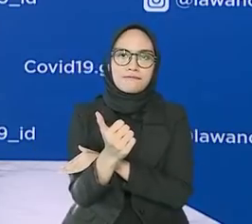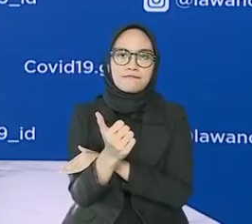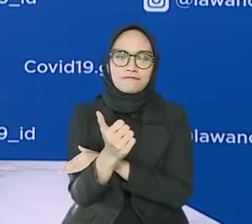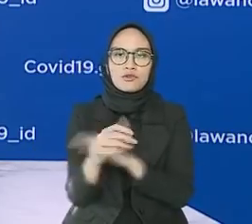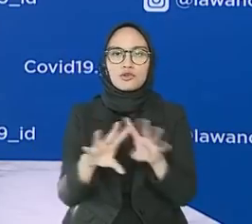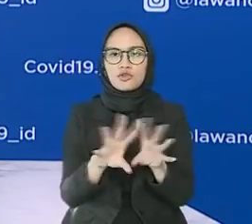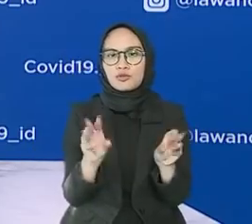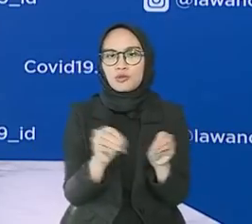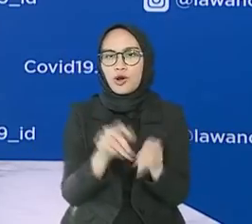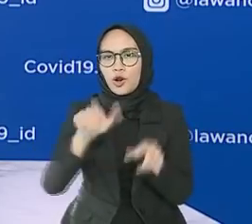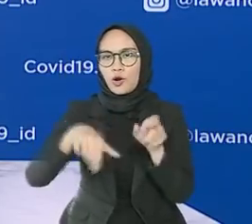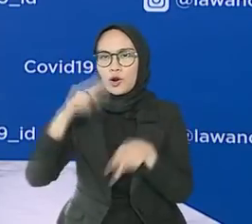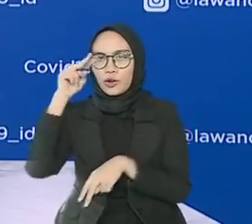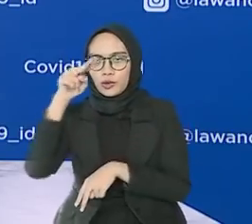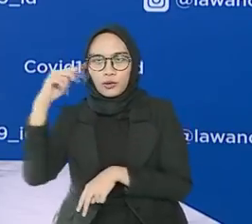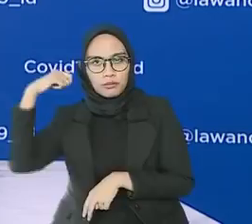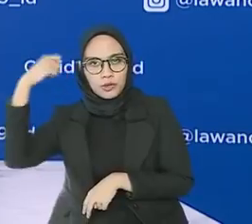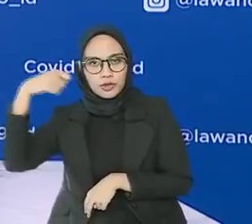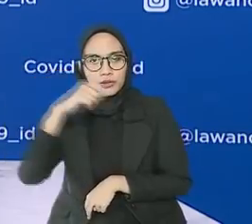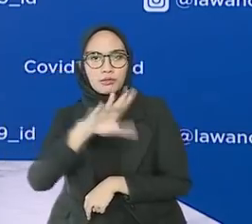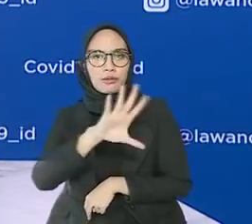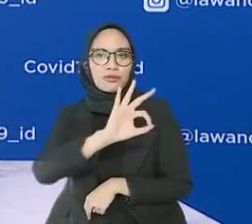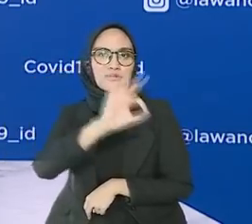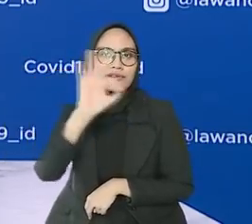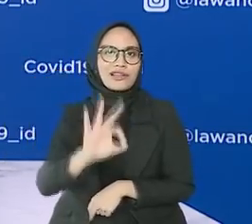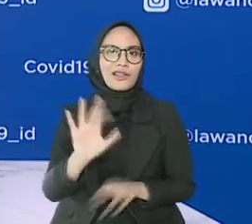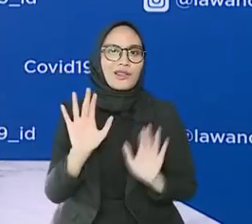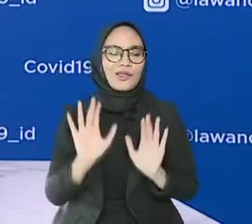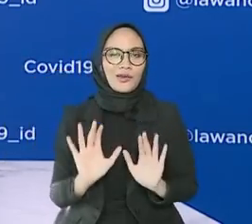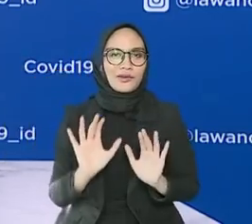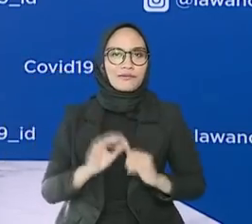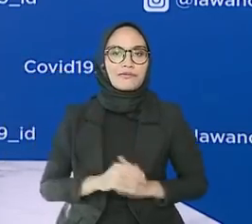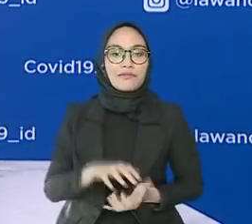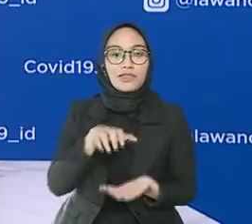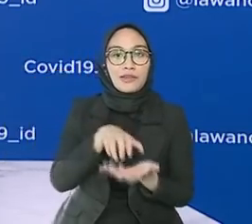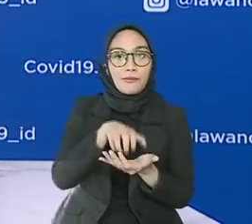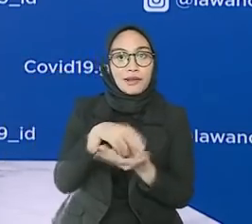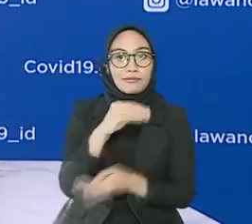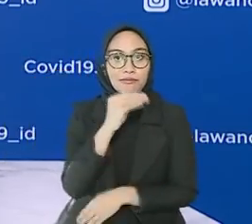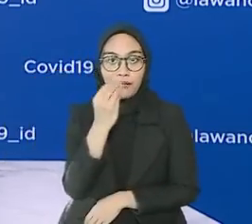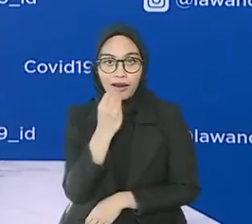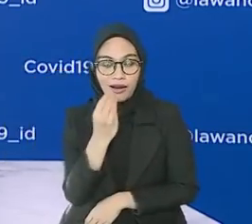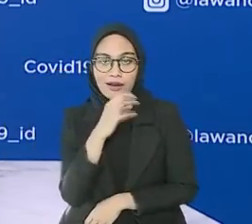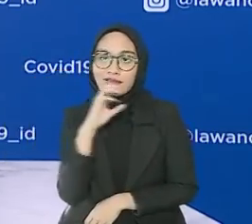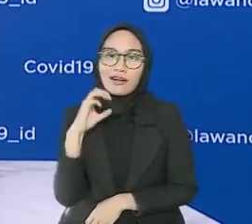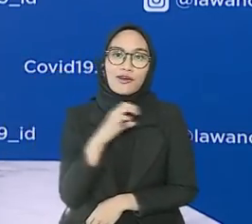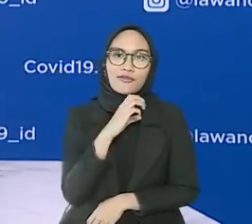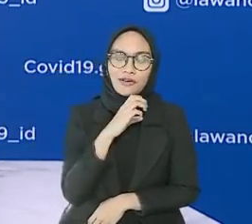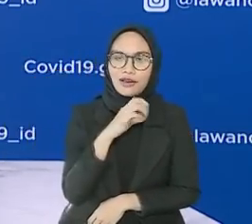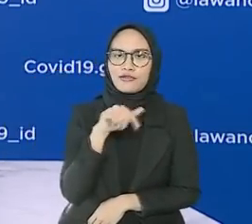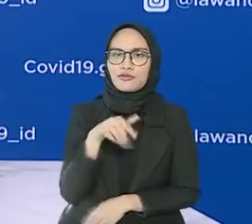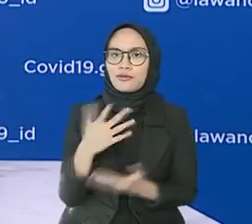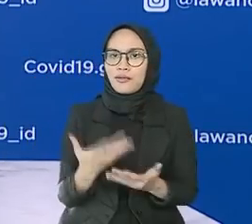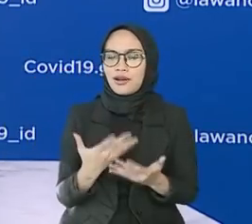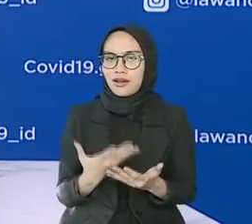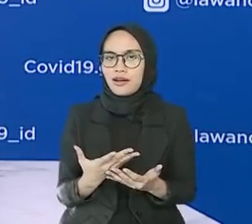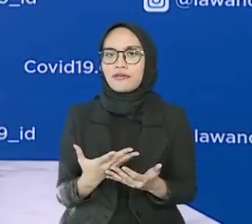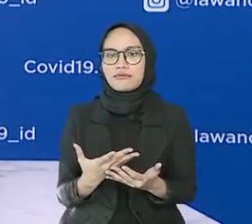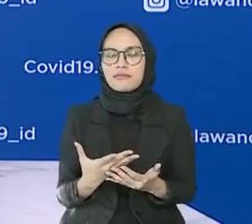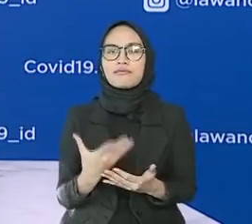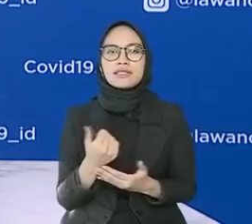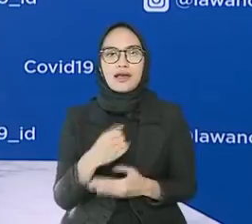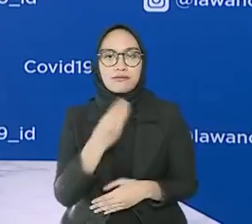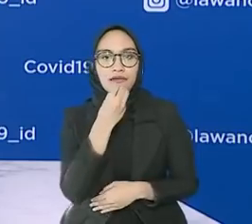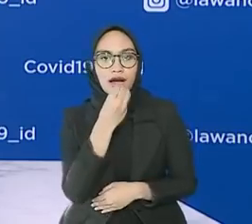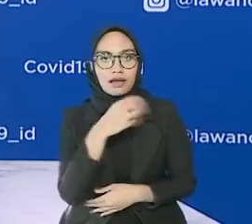kapasitas maksimal penonton adalah 50%. Restoran dan kafe di dalam bioskop dapat menyediakan